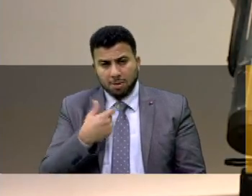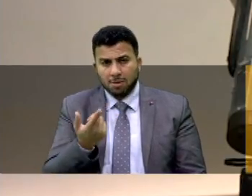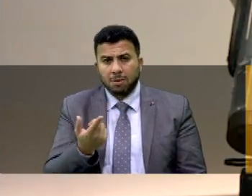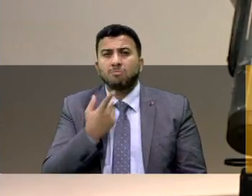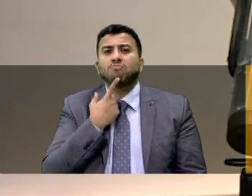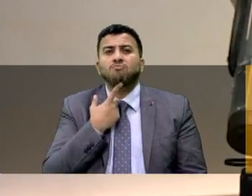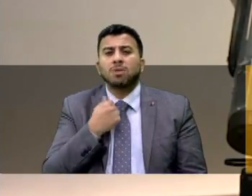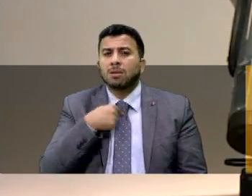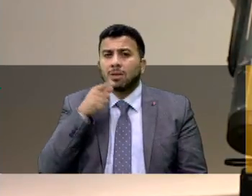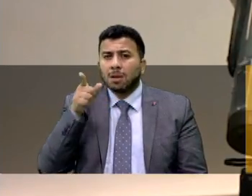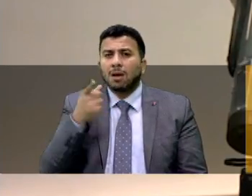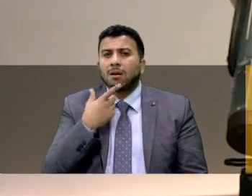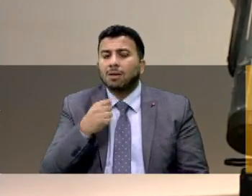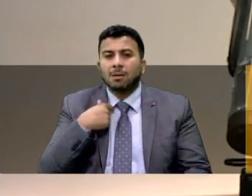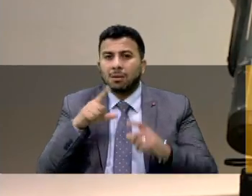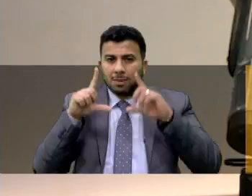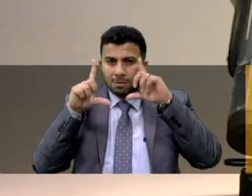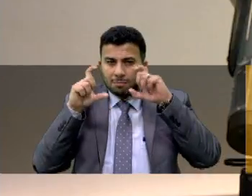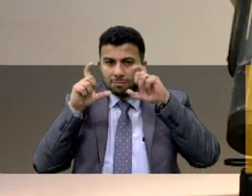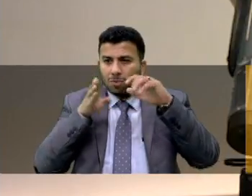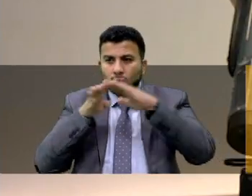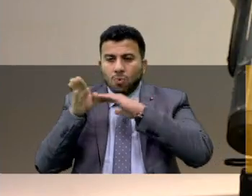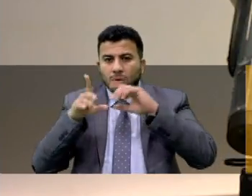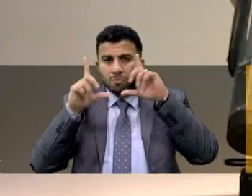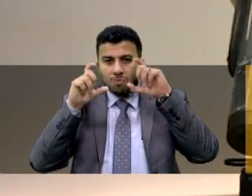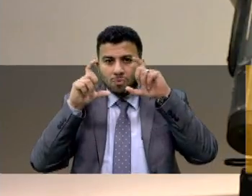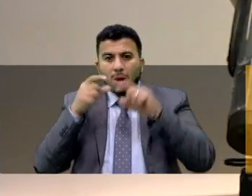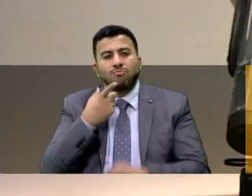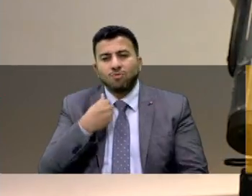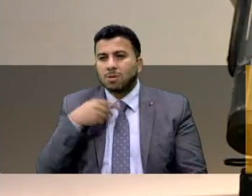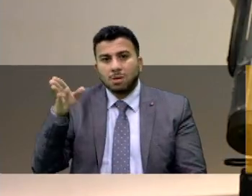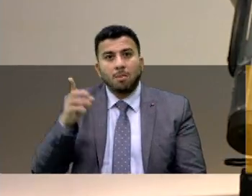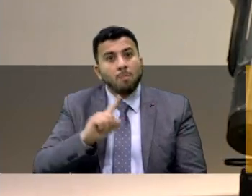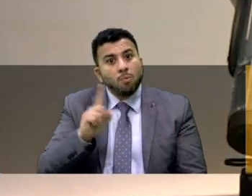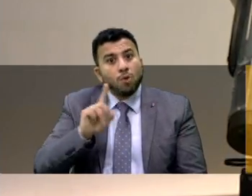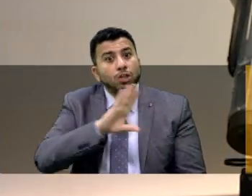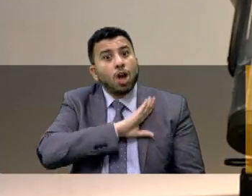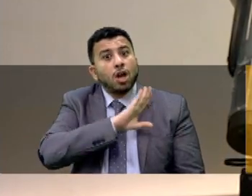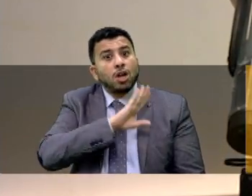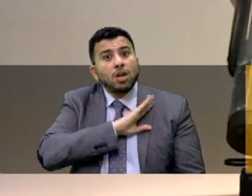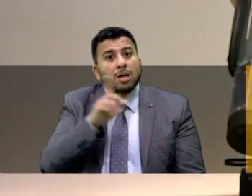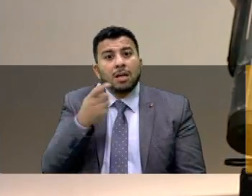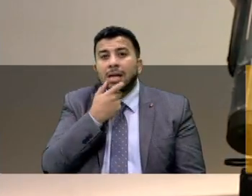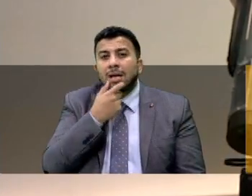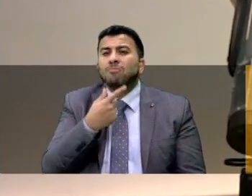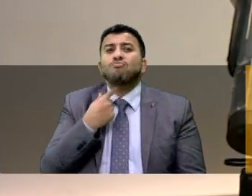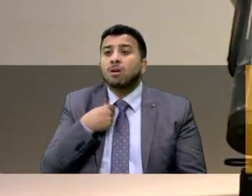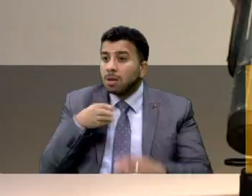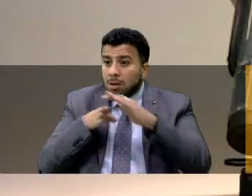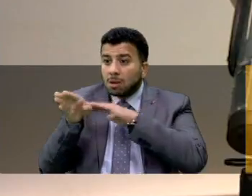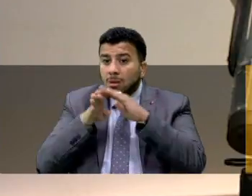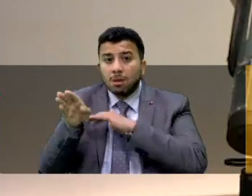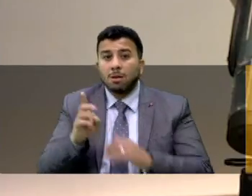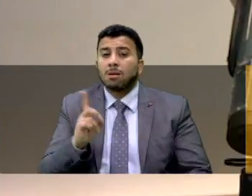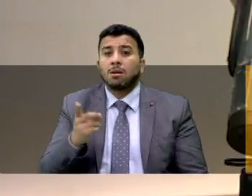فأنا عايز أصور في القاعدة. قلت له ما مش ممكن، قال لي عايز أشوفها من الداخل. قلت له أنا